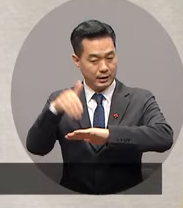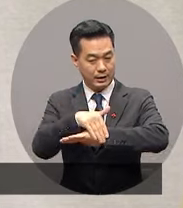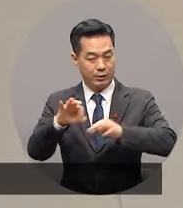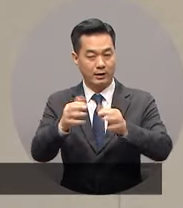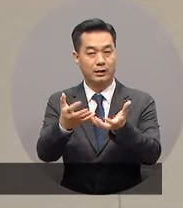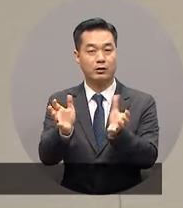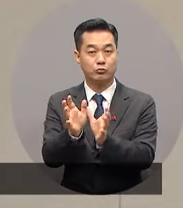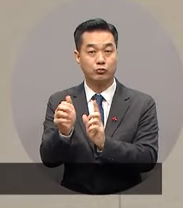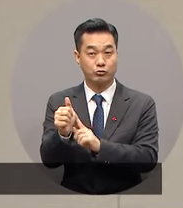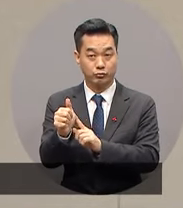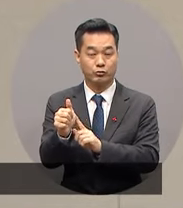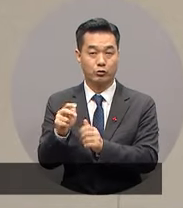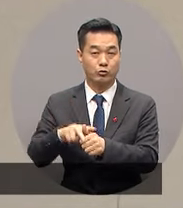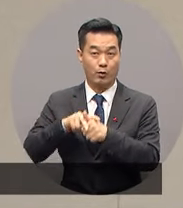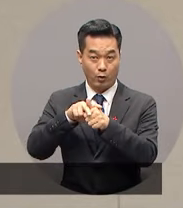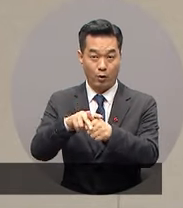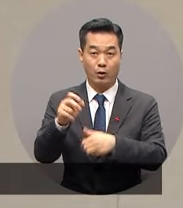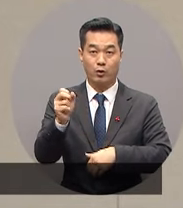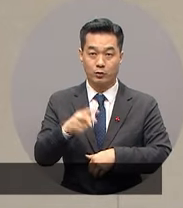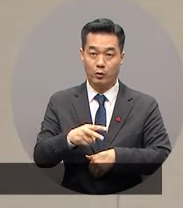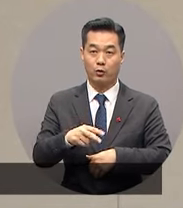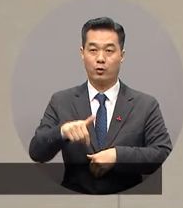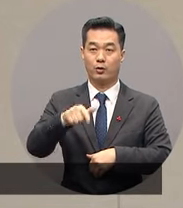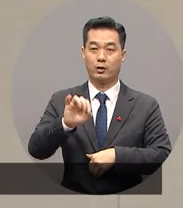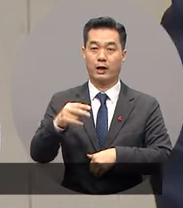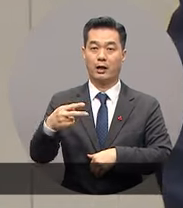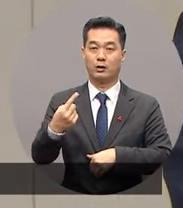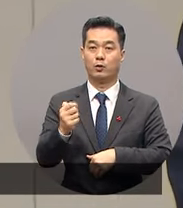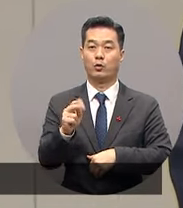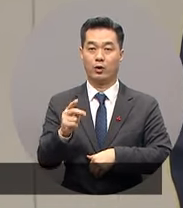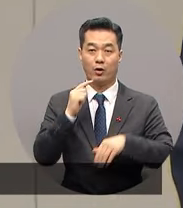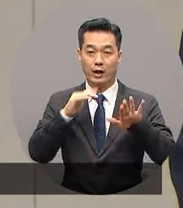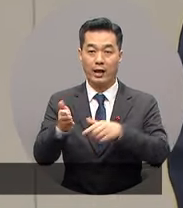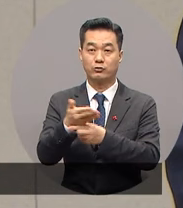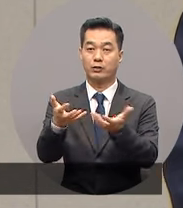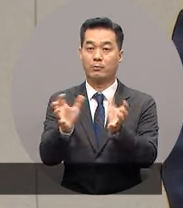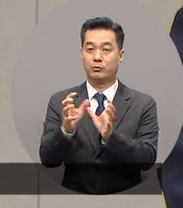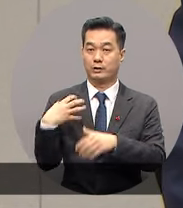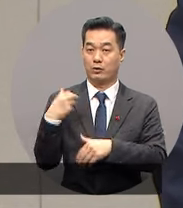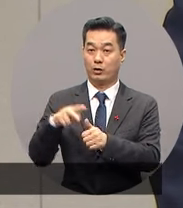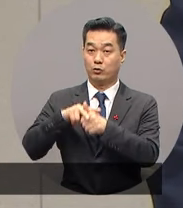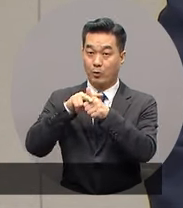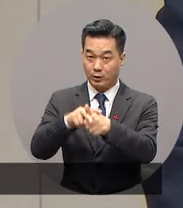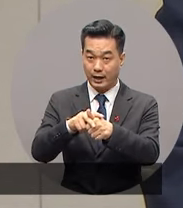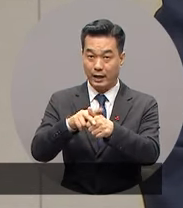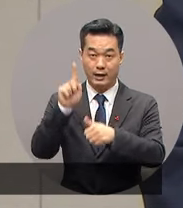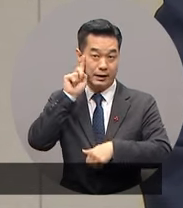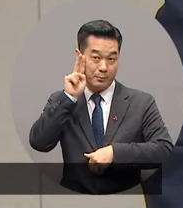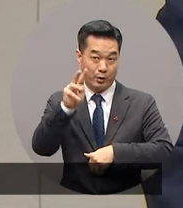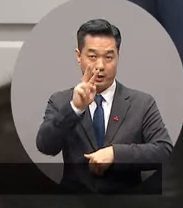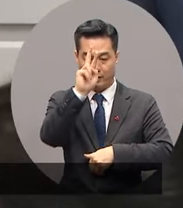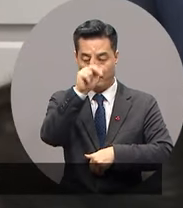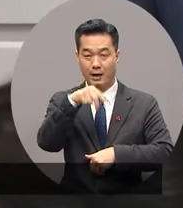후보자와 강도영 해양수산부 장관 후보자, 모레는 박상우 국토교통부 장관